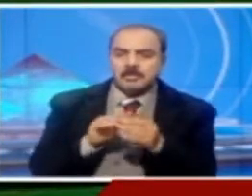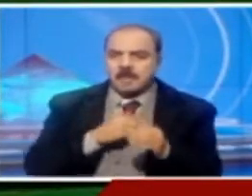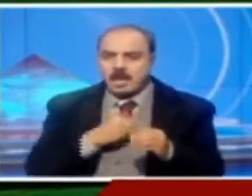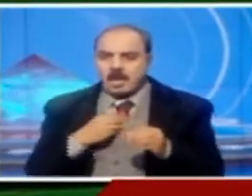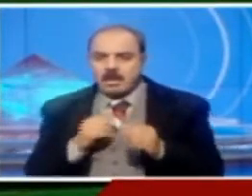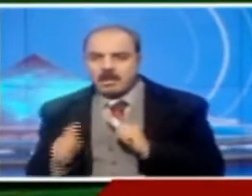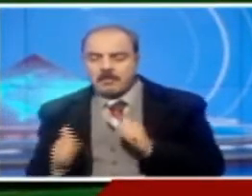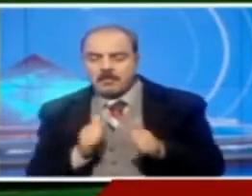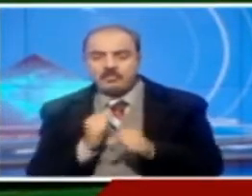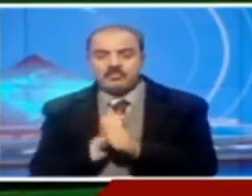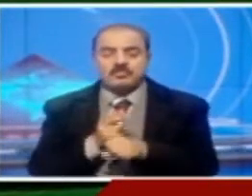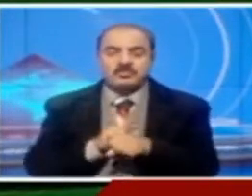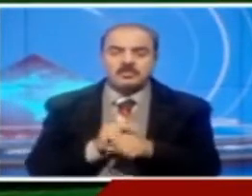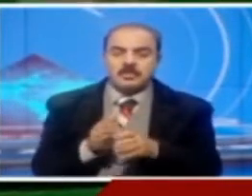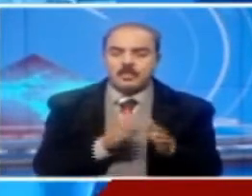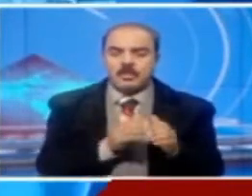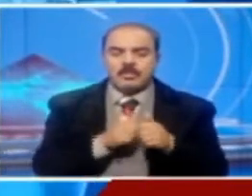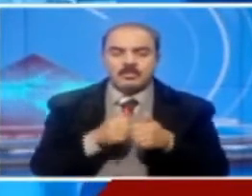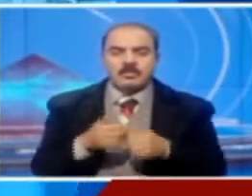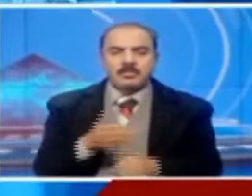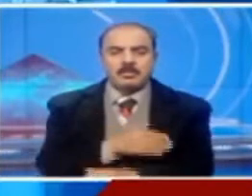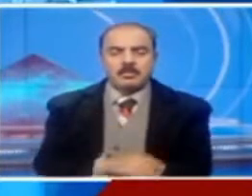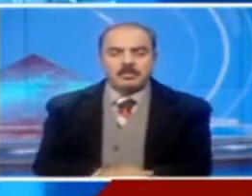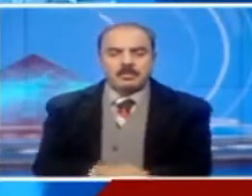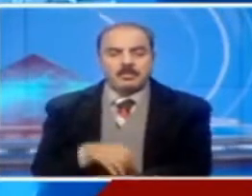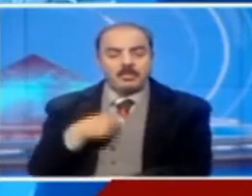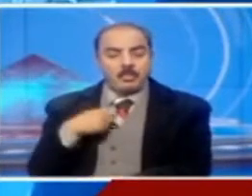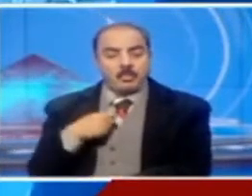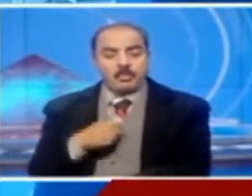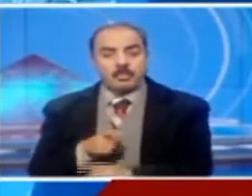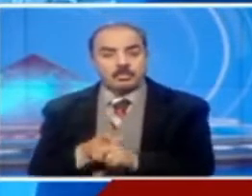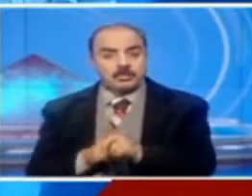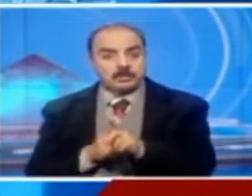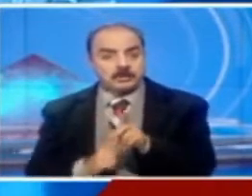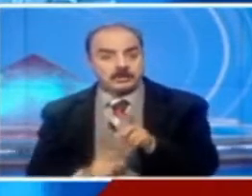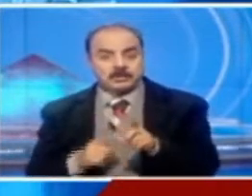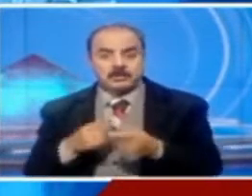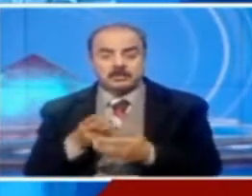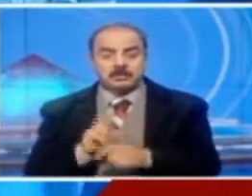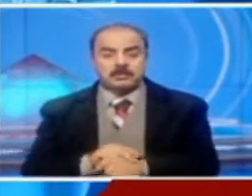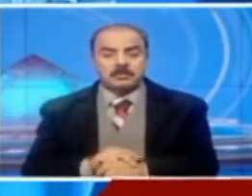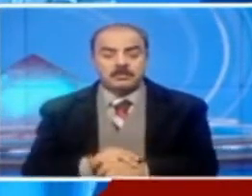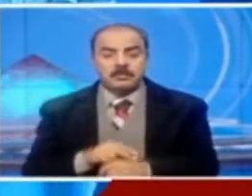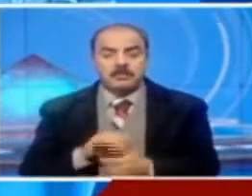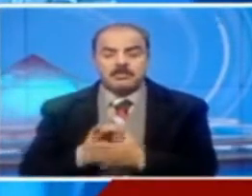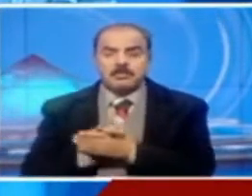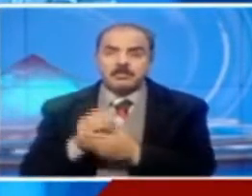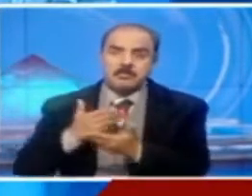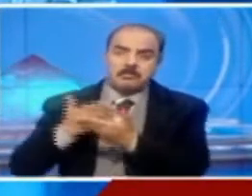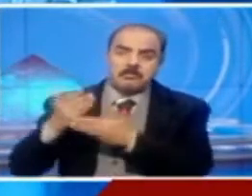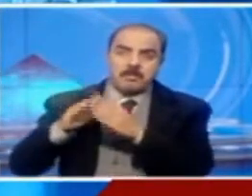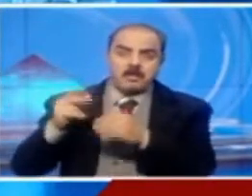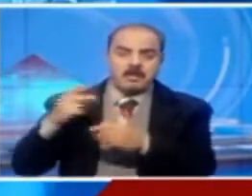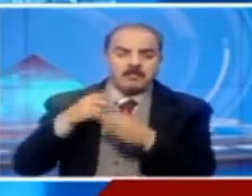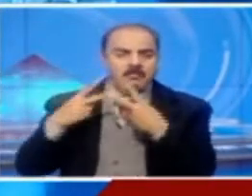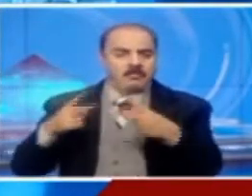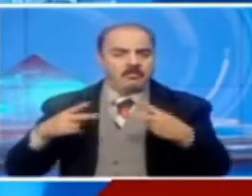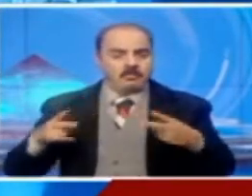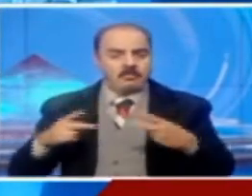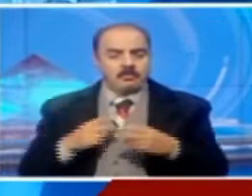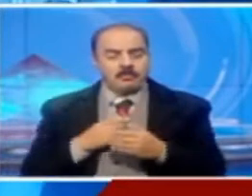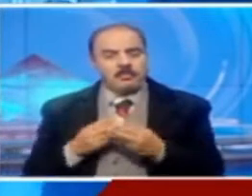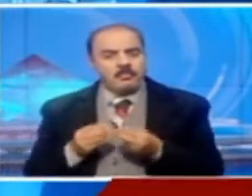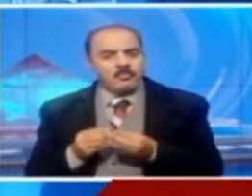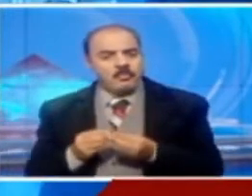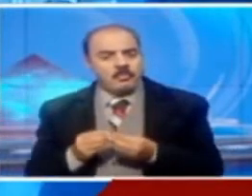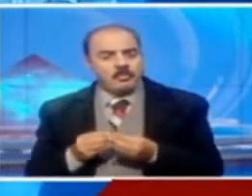الطبيب المتخصص لصحة الأسرة. في الحقيقة مع الوزير ورئيس الزمالة المصرية وافقوا على عمل زمالة